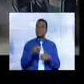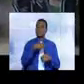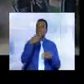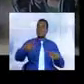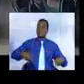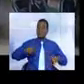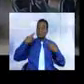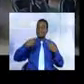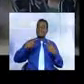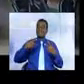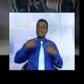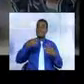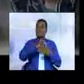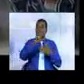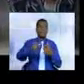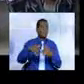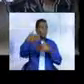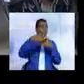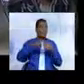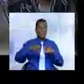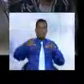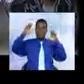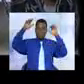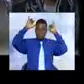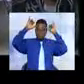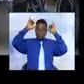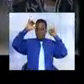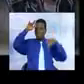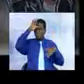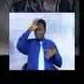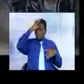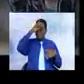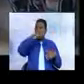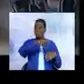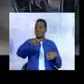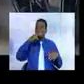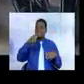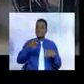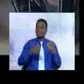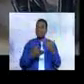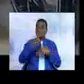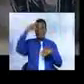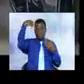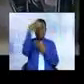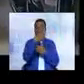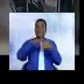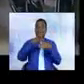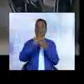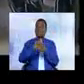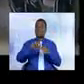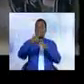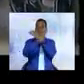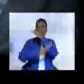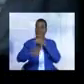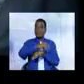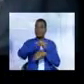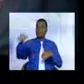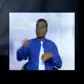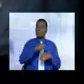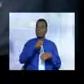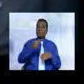ces réalités-là auprès de mon père. Donc, vous êtes bien fils de cette région puisque vous avez saisi ce qui était essentiel pour notre